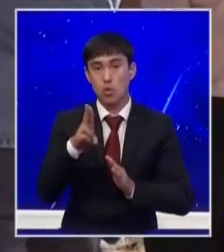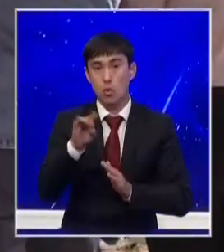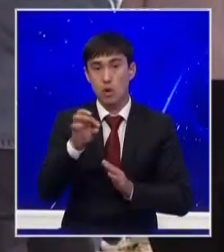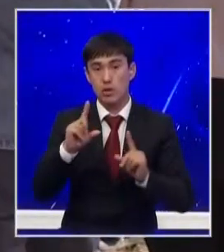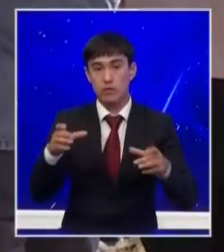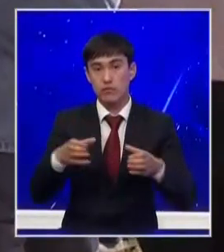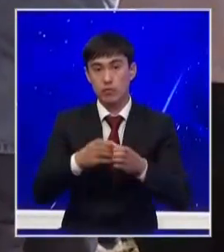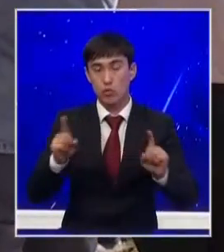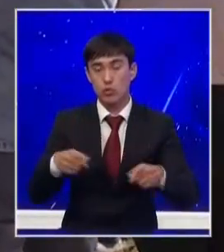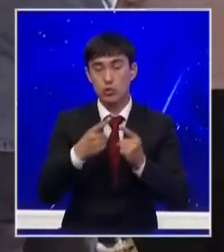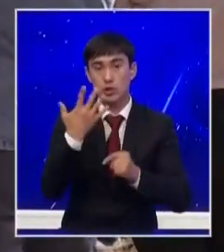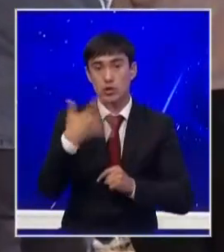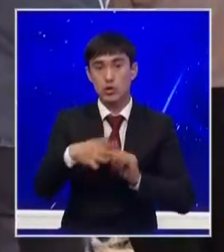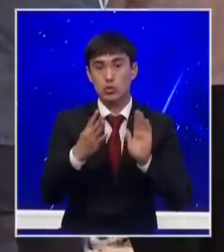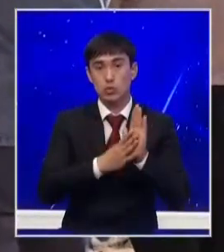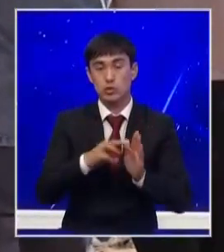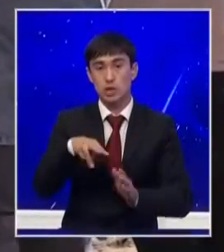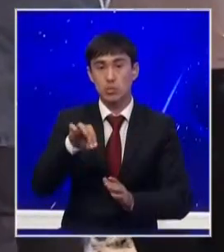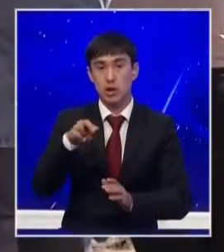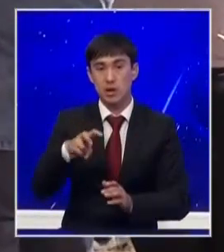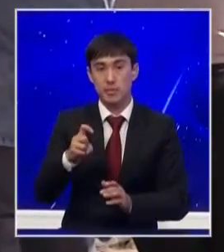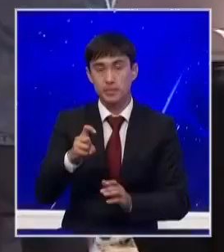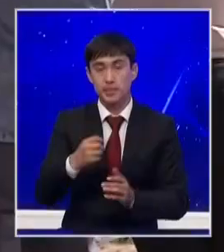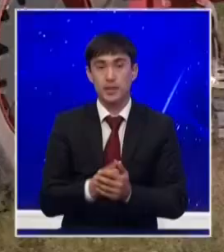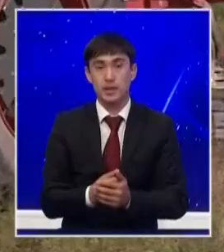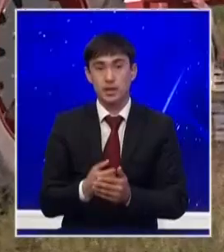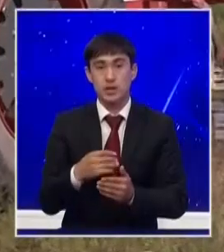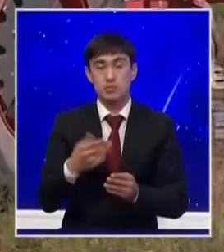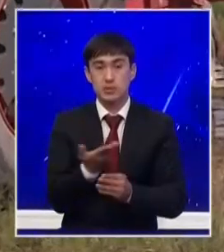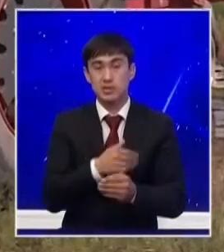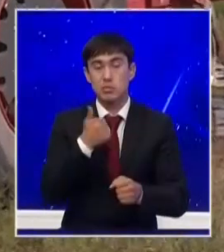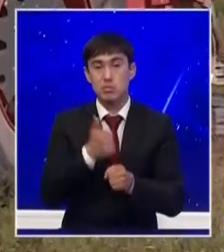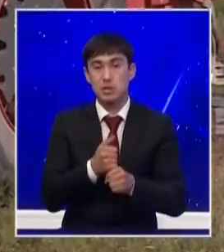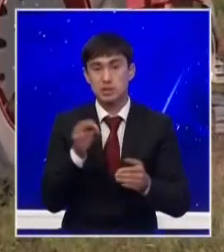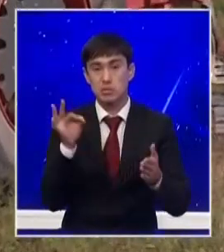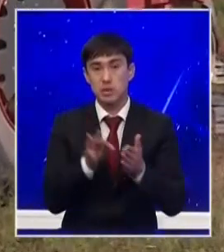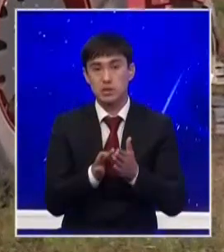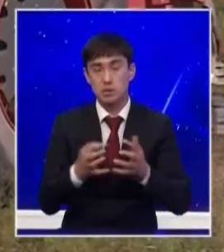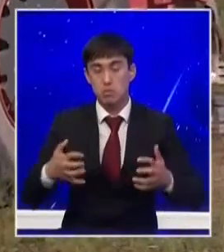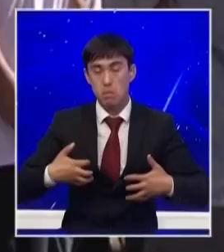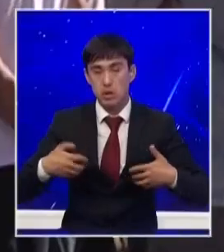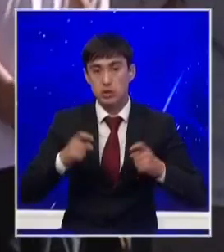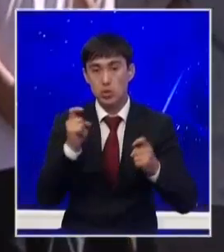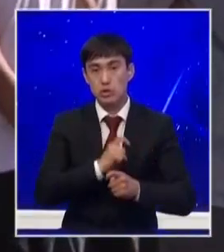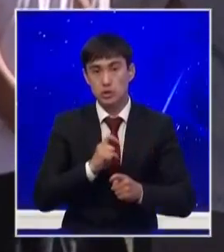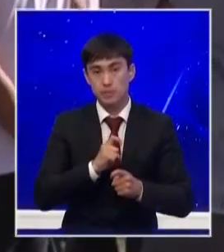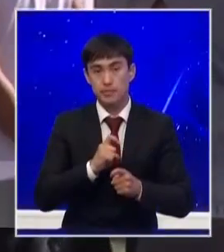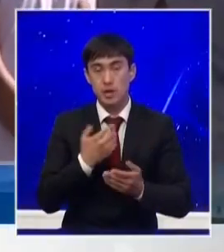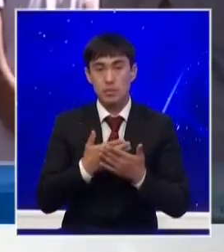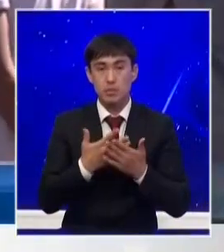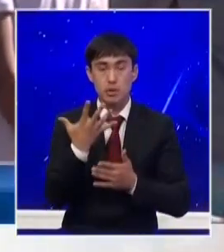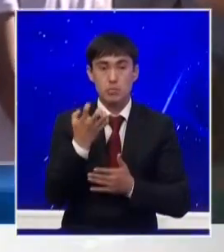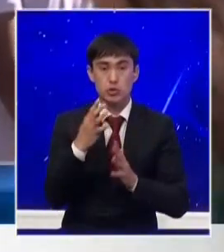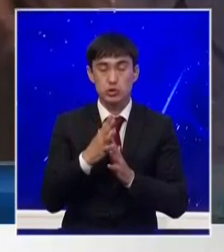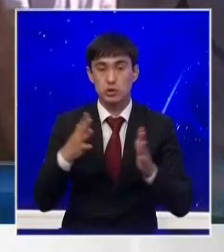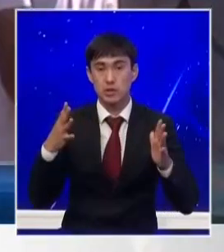құрдық 59 ЛПХ мен. Енді біздің ең басты не мал шаруашылығы. Примерно бір